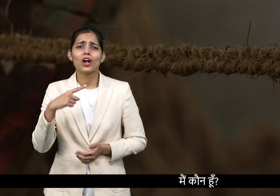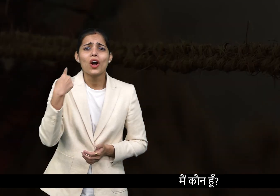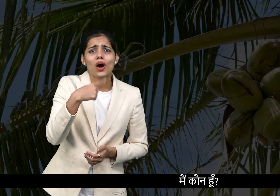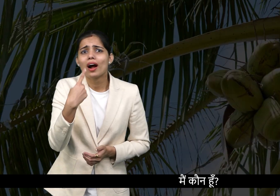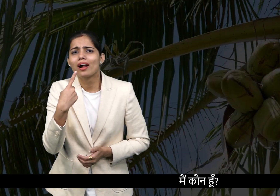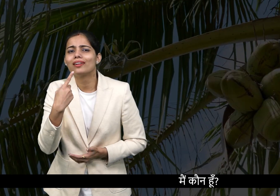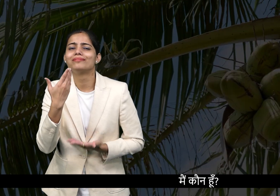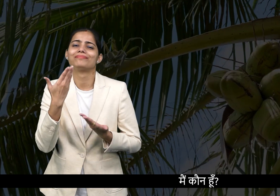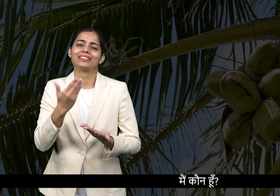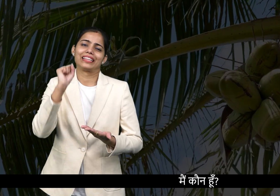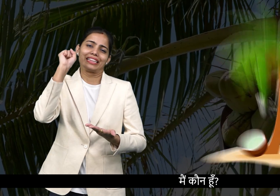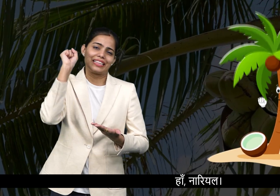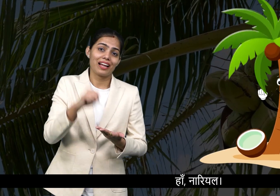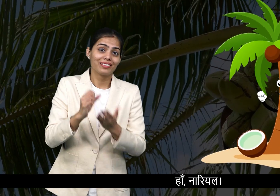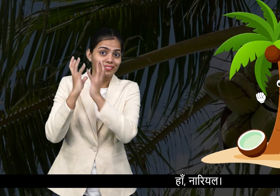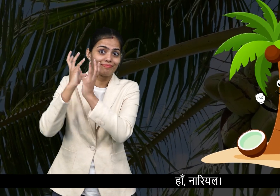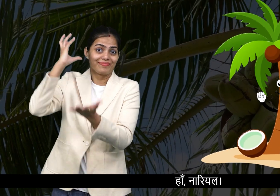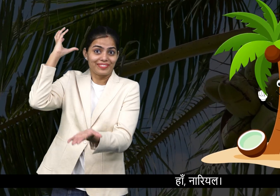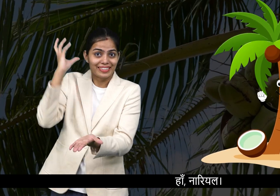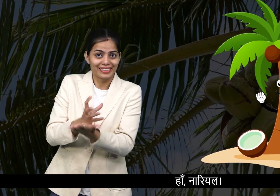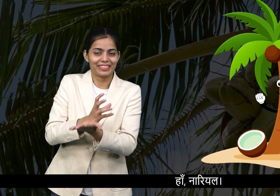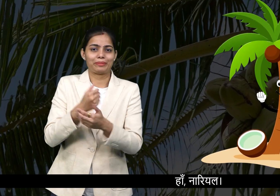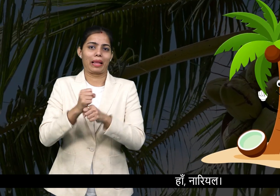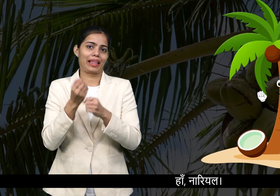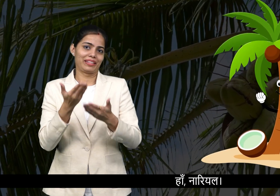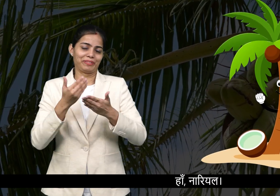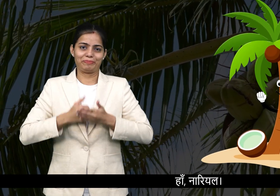मैं कौन हूँ? हाँ, नारियल।